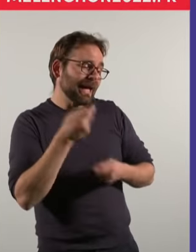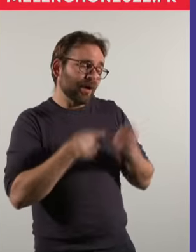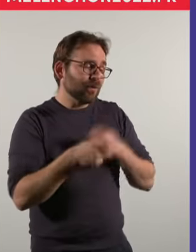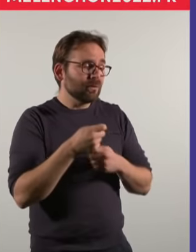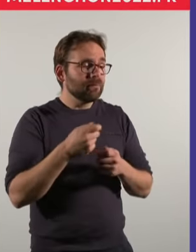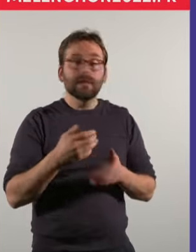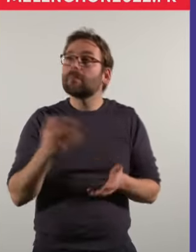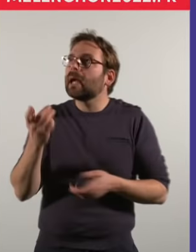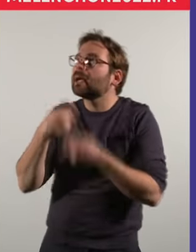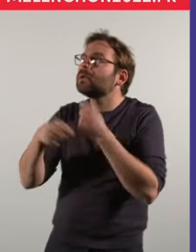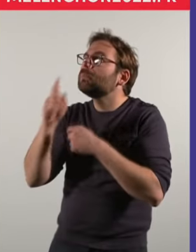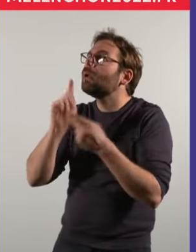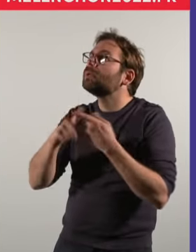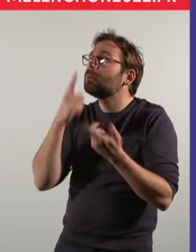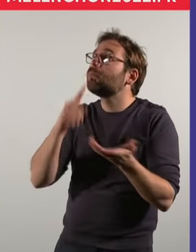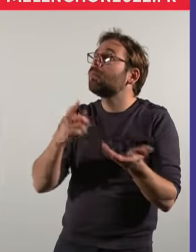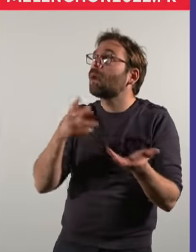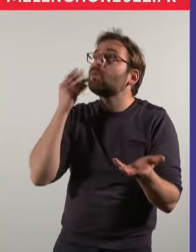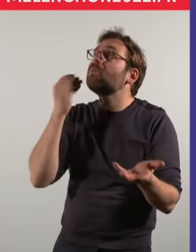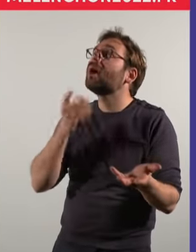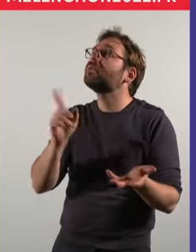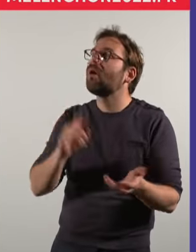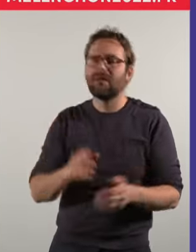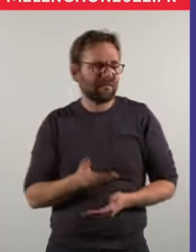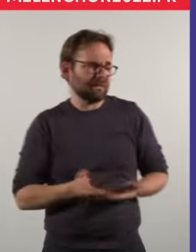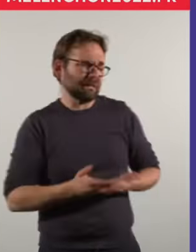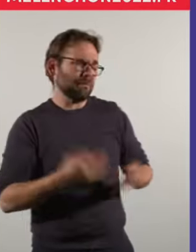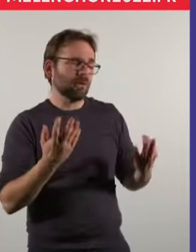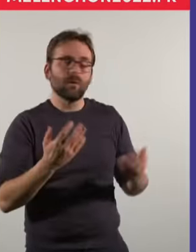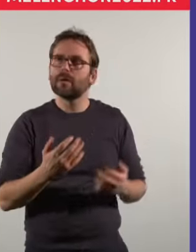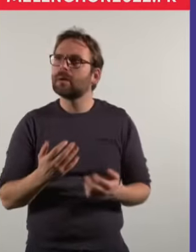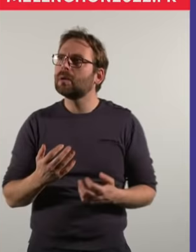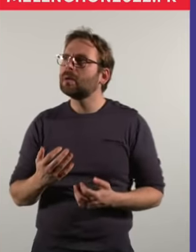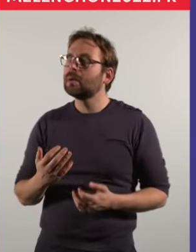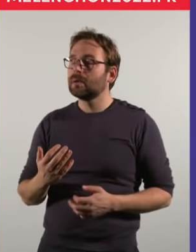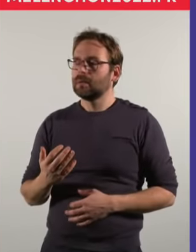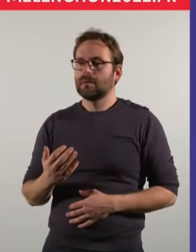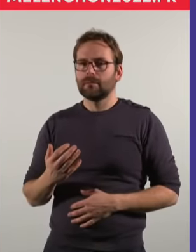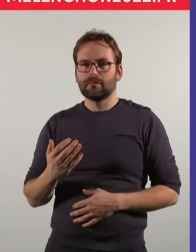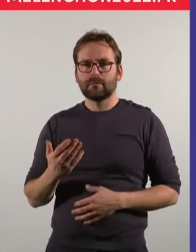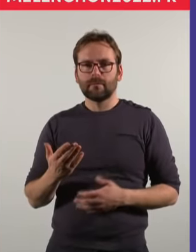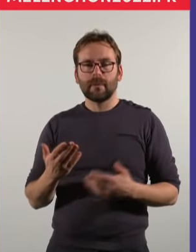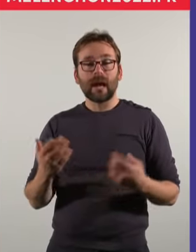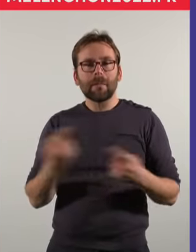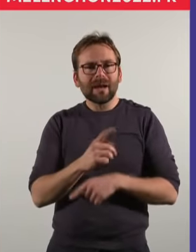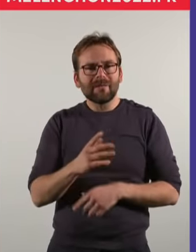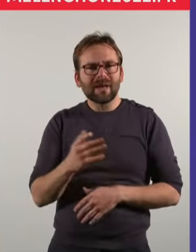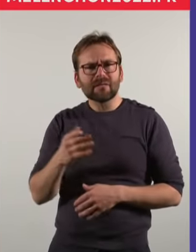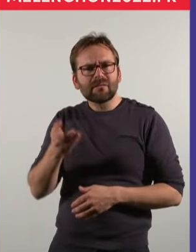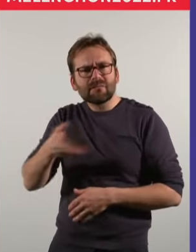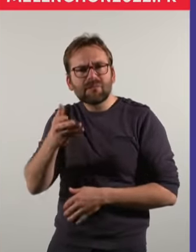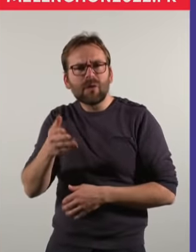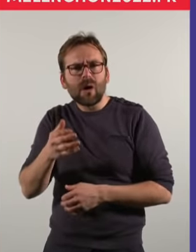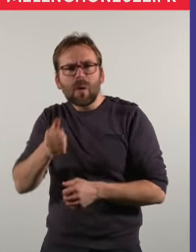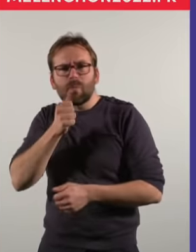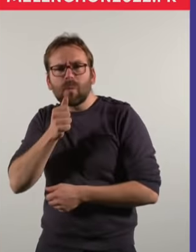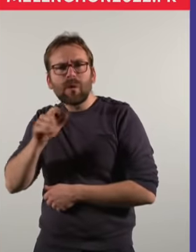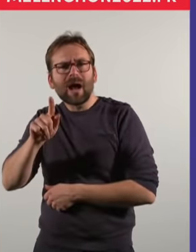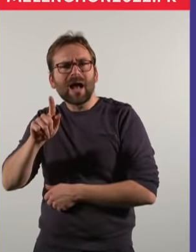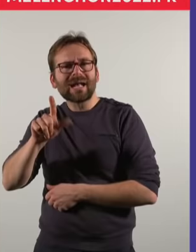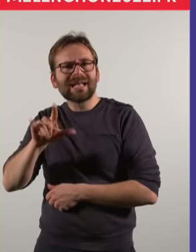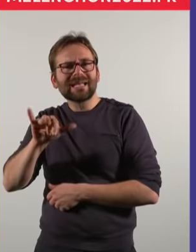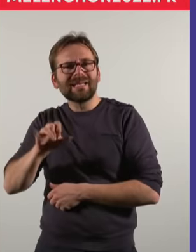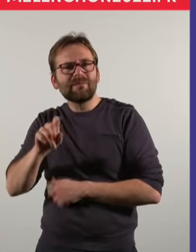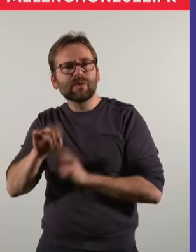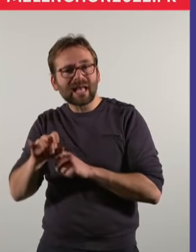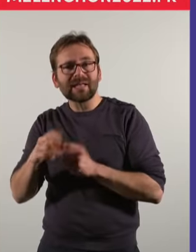être au service des êtres humains et pas l'inverse. C'est-à-dire pas l'inverse, pas au point de boire du glyphosate et de